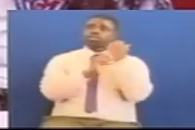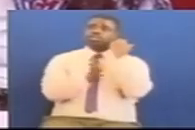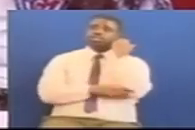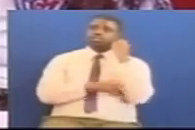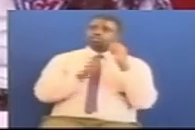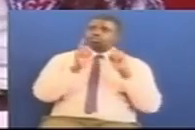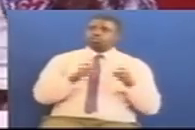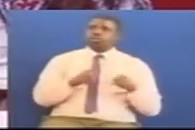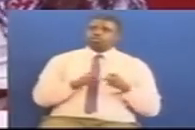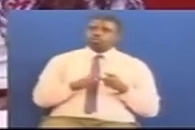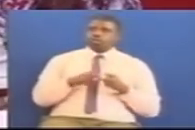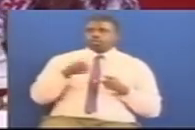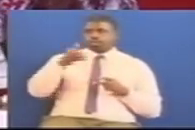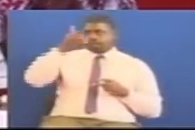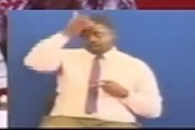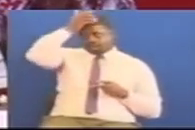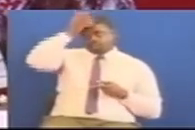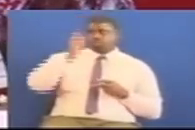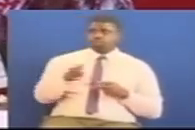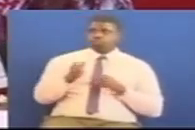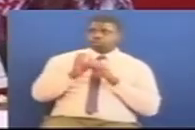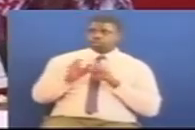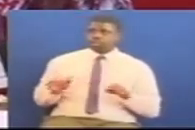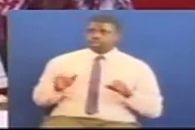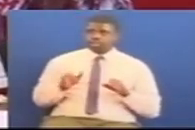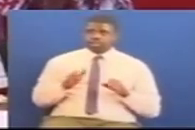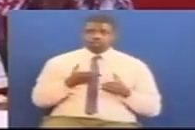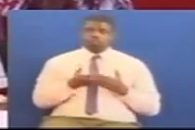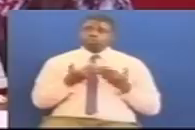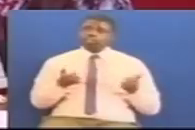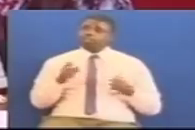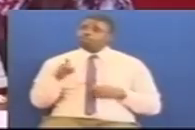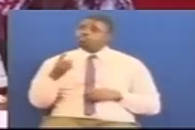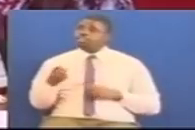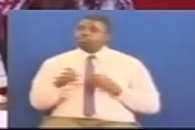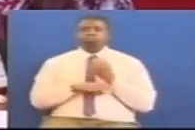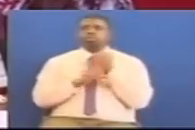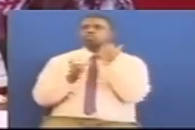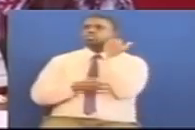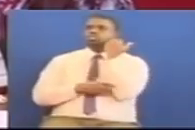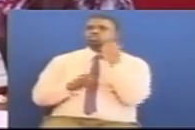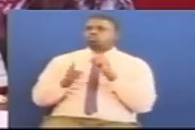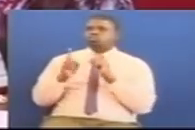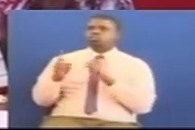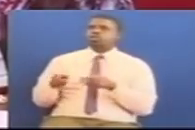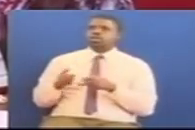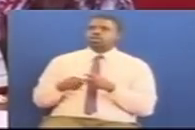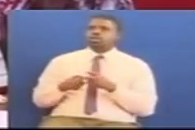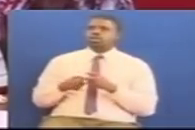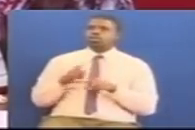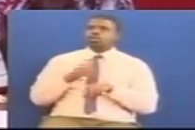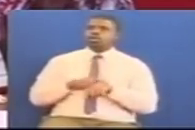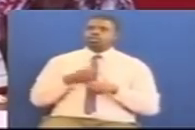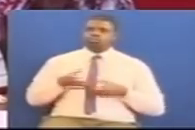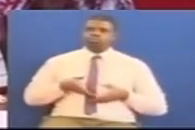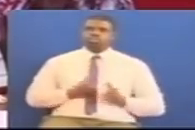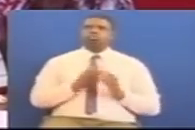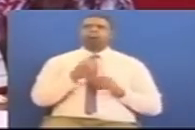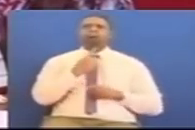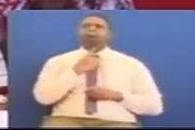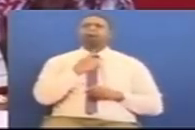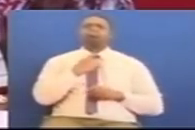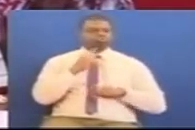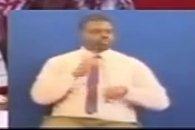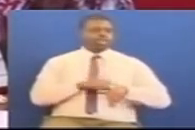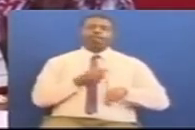na wakunga ambao walikuwa standby, kwa sababu ujauzito unapokuwa wakati wa kuzaa uchungu unakuja